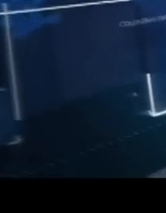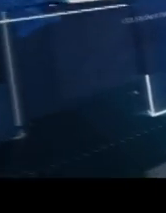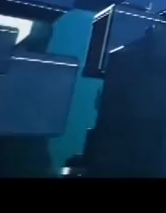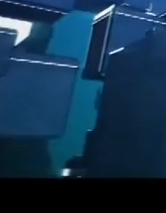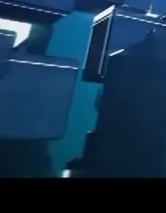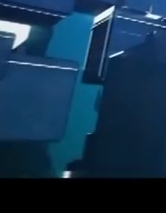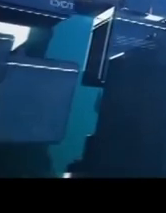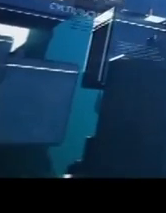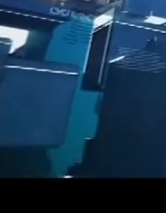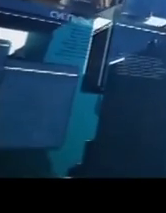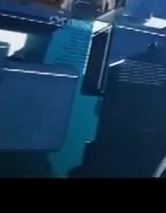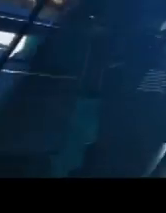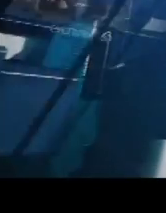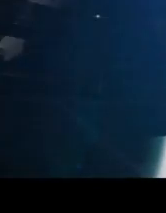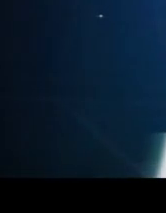Музика